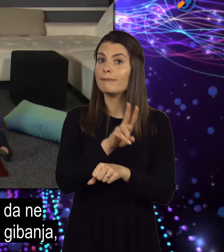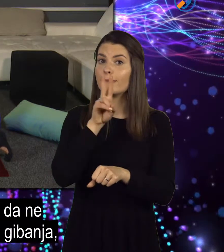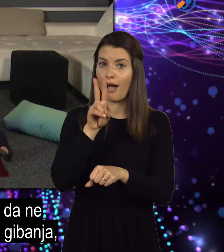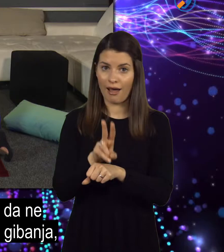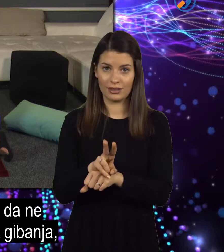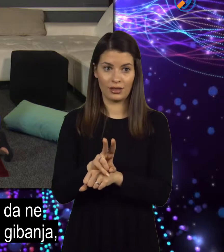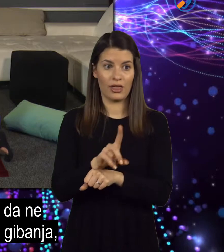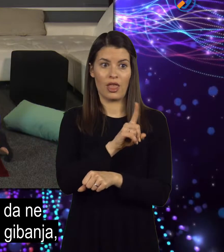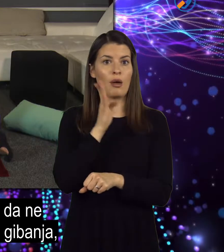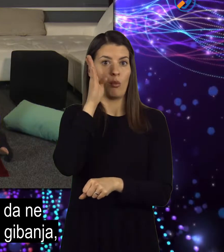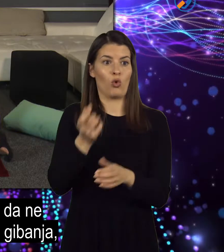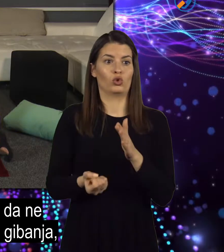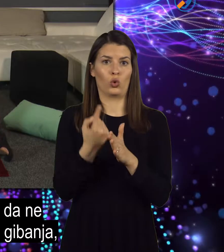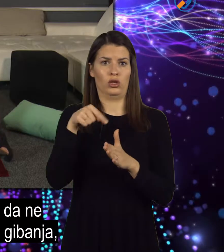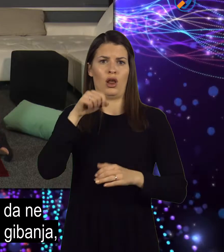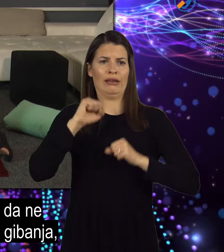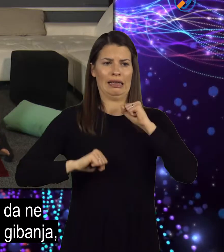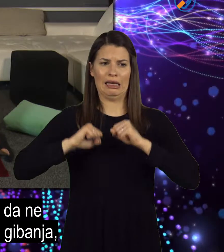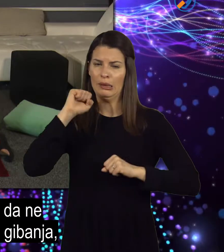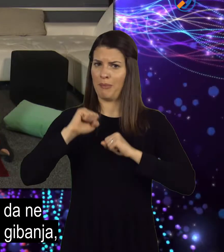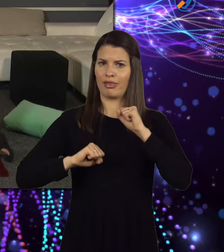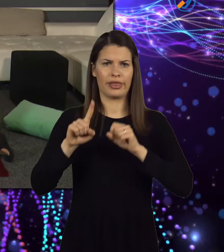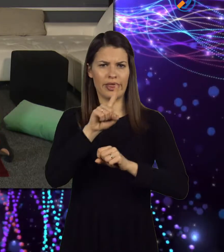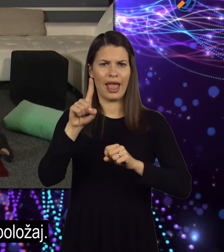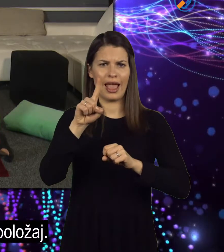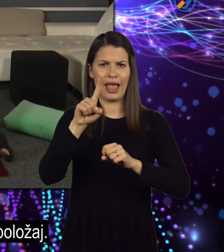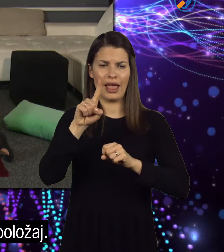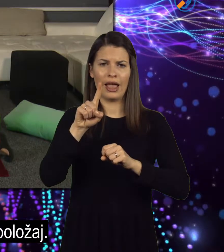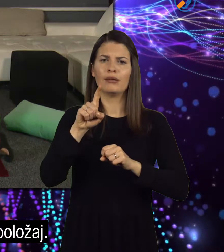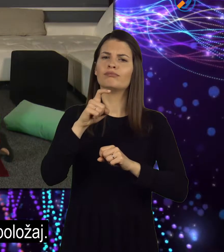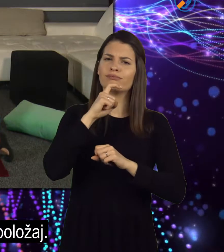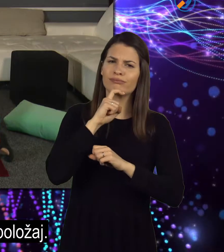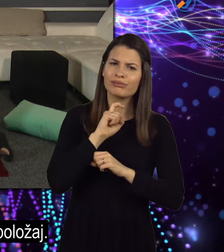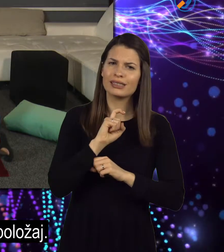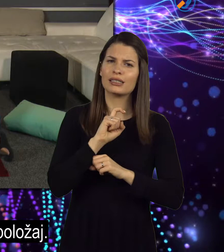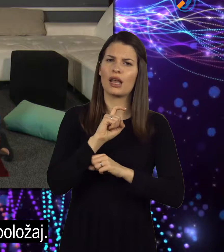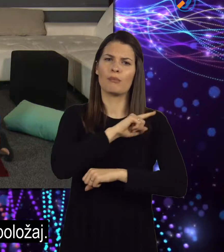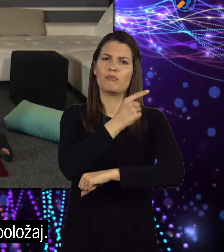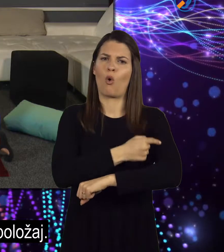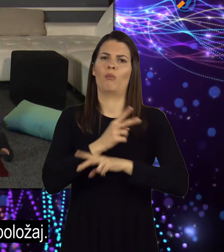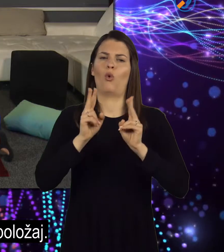Pri tem pazi, da ne prihaja do tega gibanja, držimo čvrst položaj.